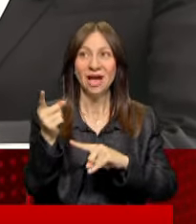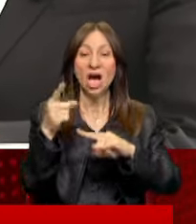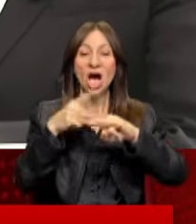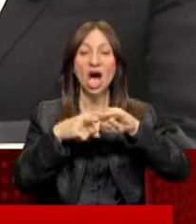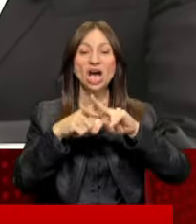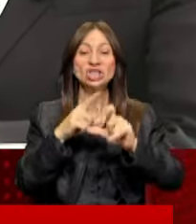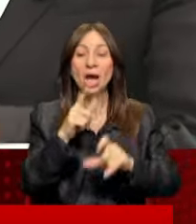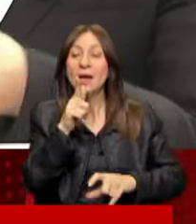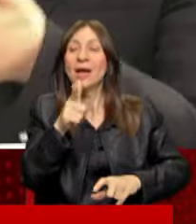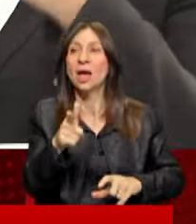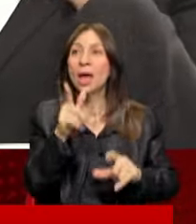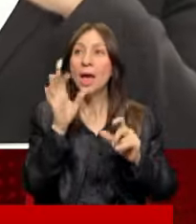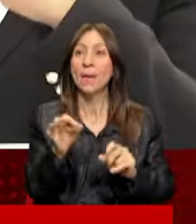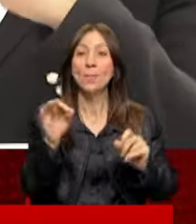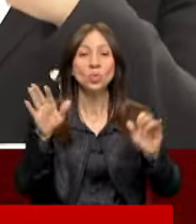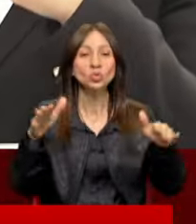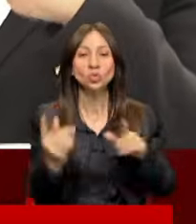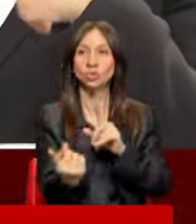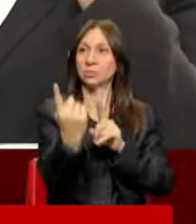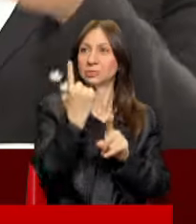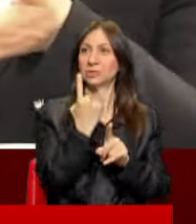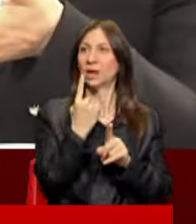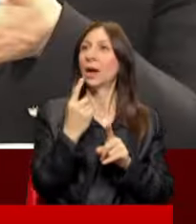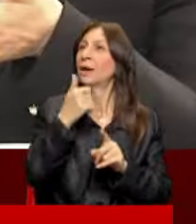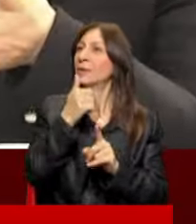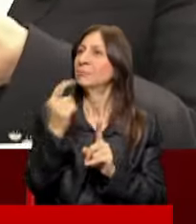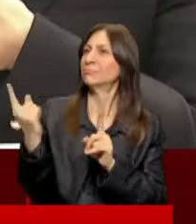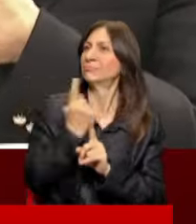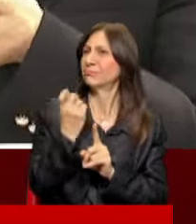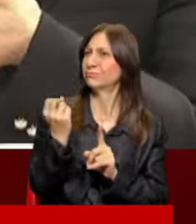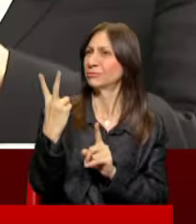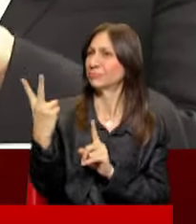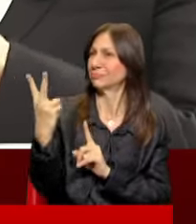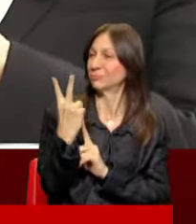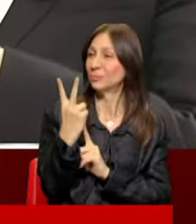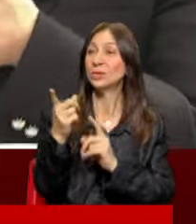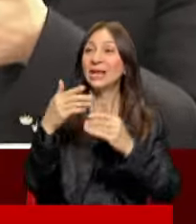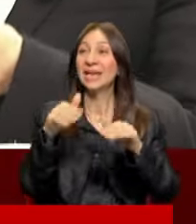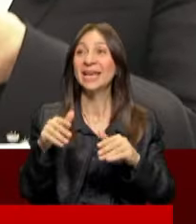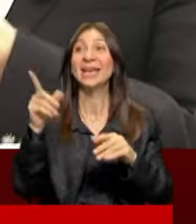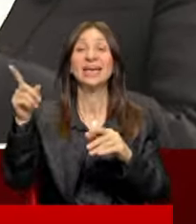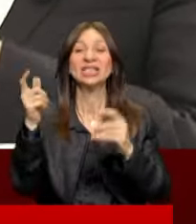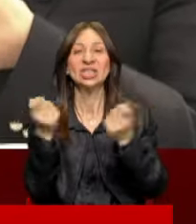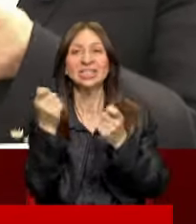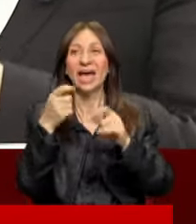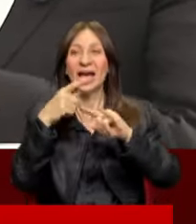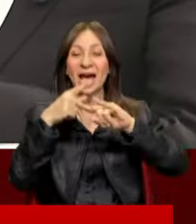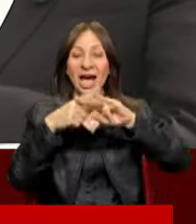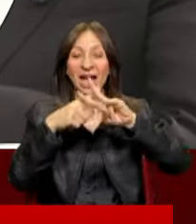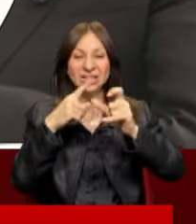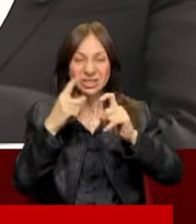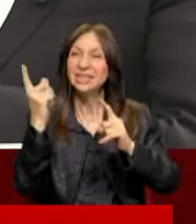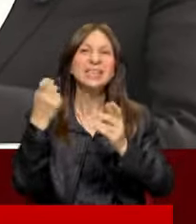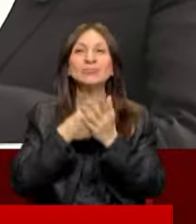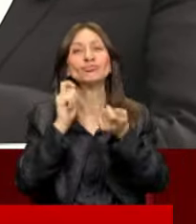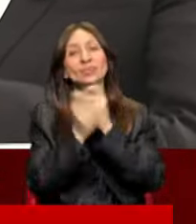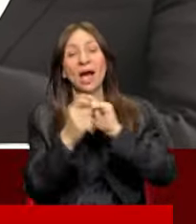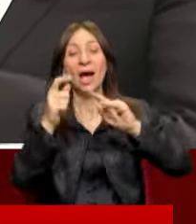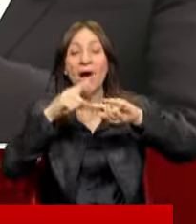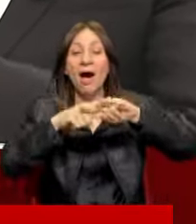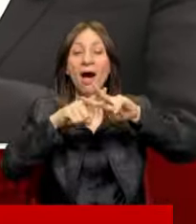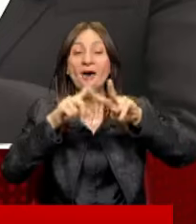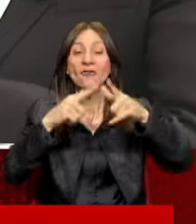diye seslendiklerinde hem karga geliyor hem çalışan Hacı geliyor. Bu durumu önlemek için çalışan Hacı'nın adını Hafız olarak değiştiriyorlar.